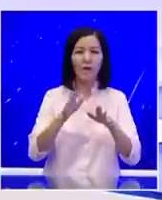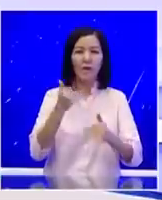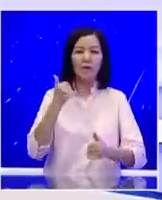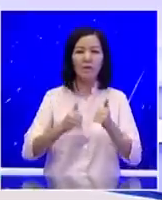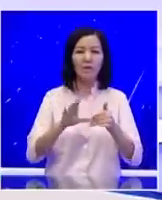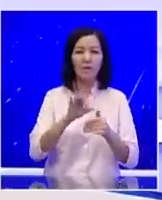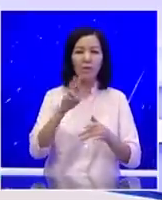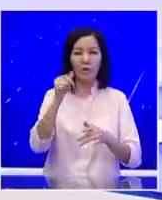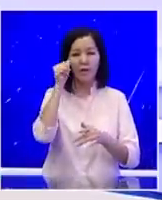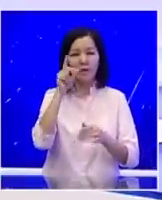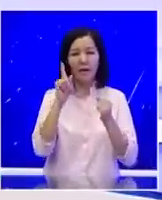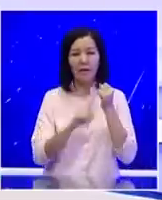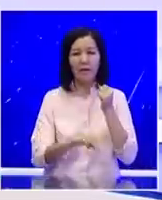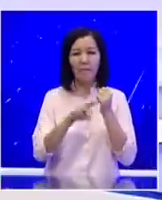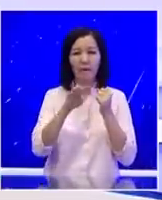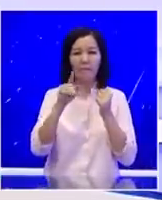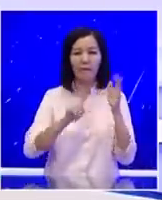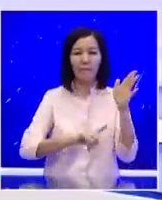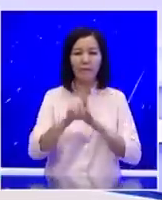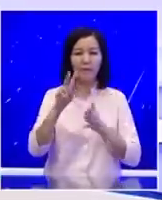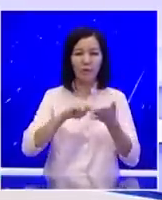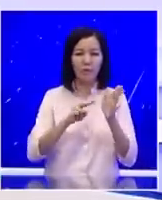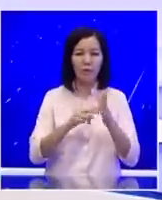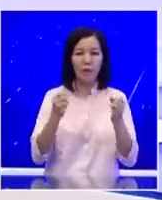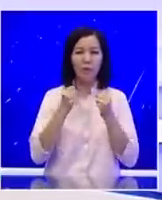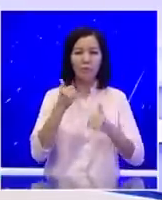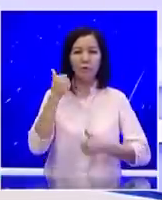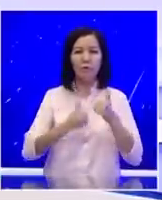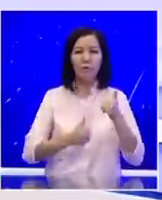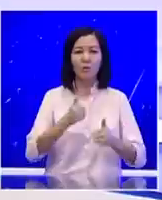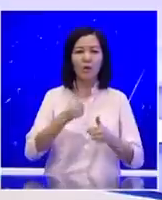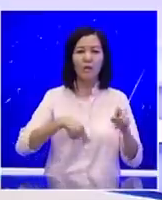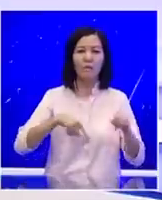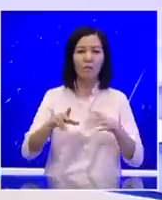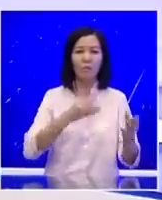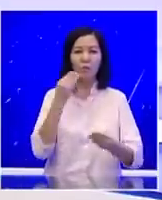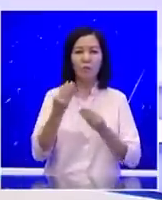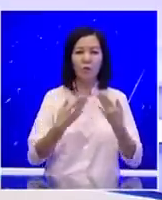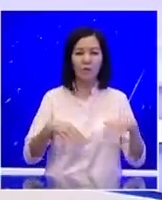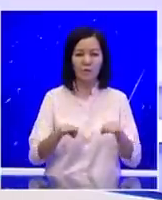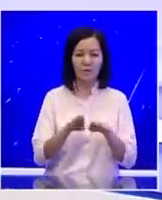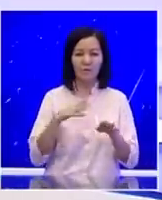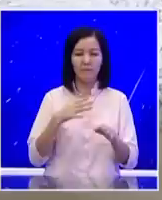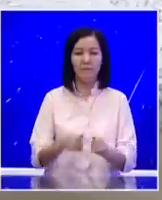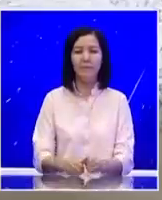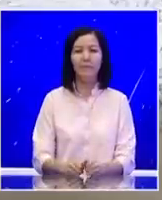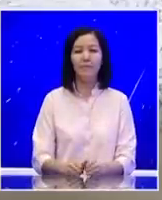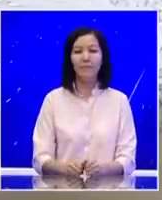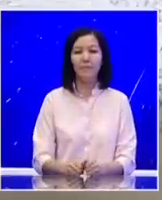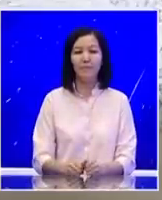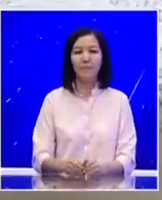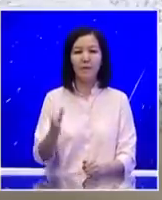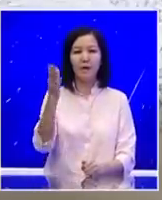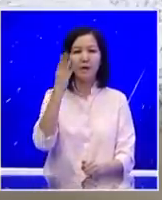Жарыс сәуір айының аяғы мен мамырдың басына жоспарланған. Спорттық дода виртуалды футбол ойынына негізделіп отыр.